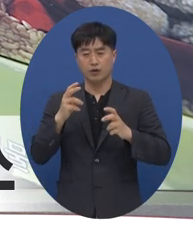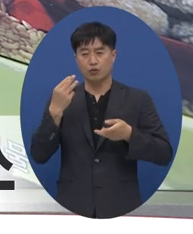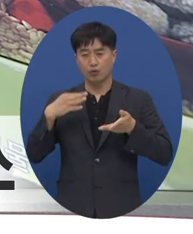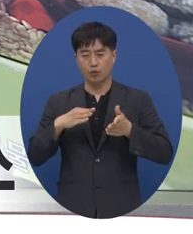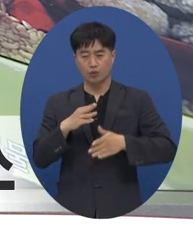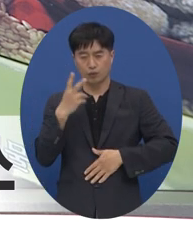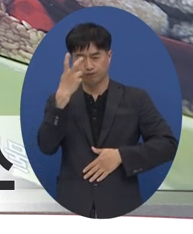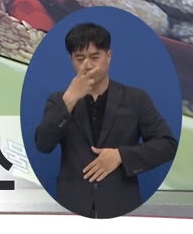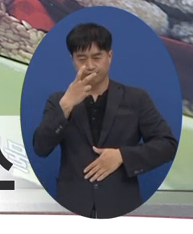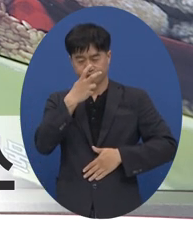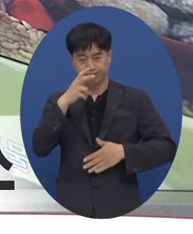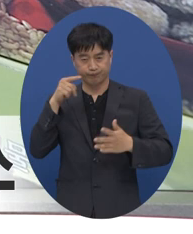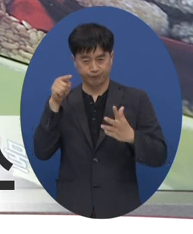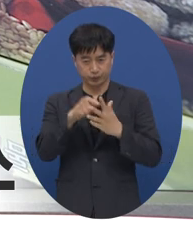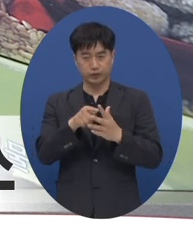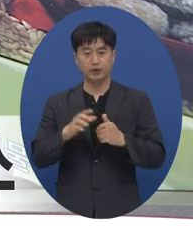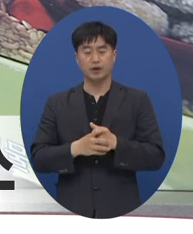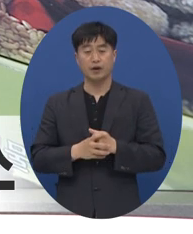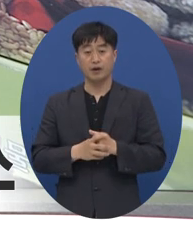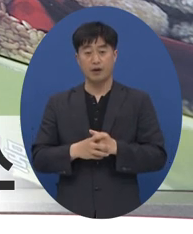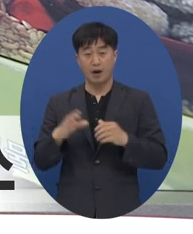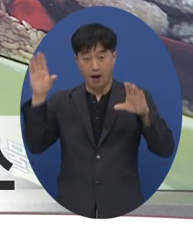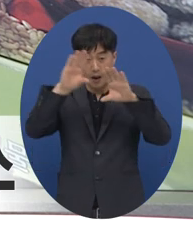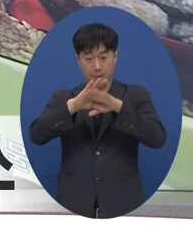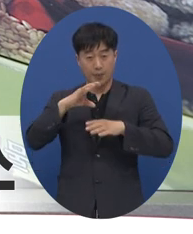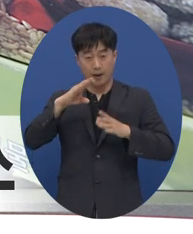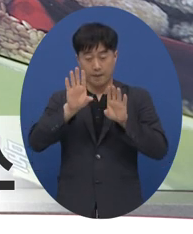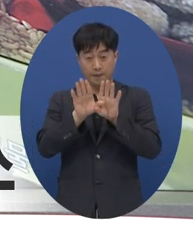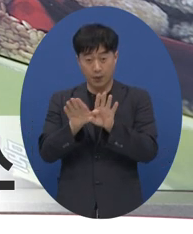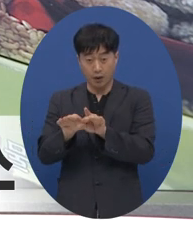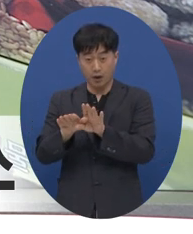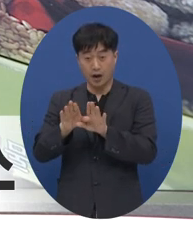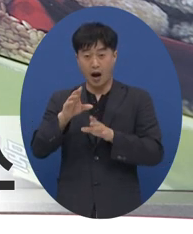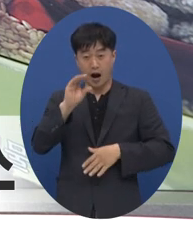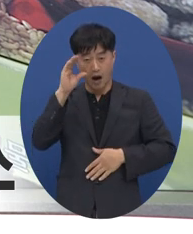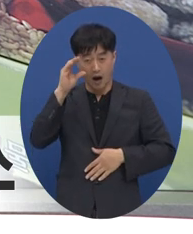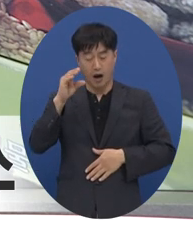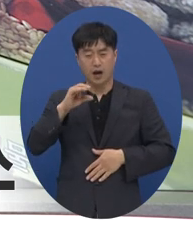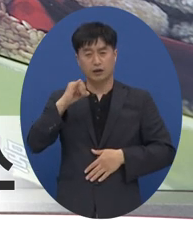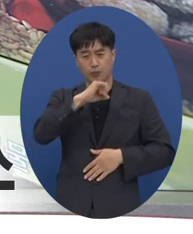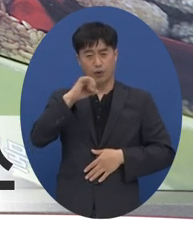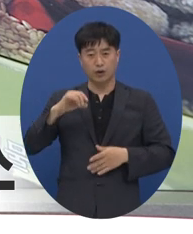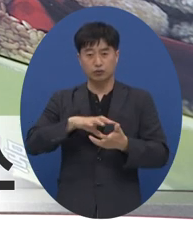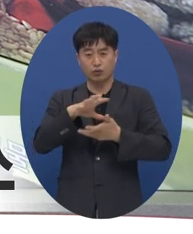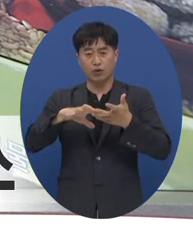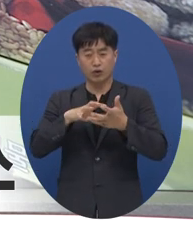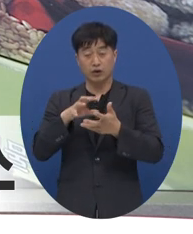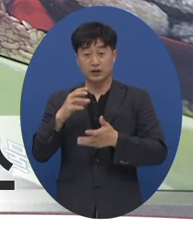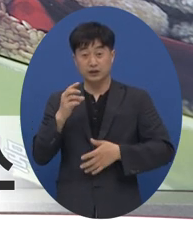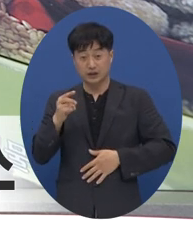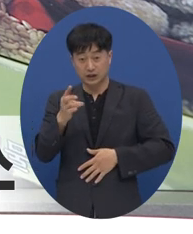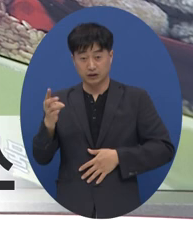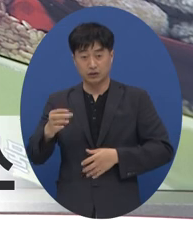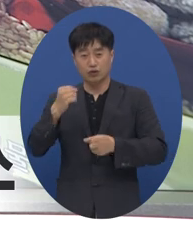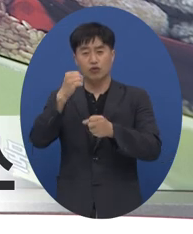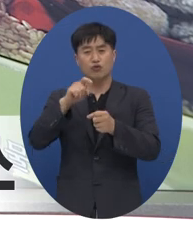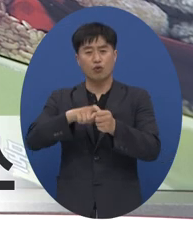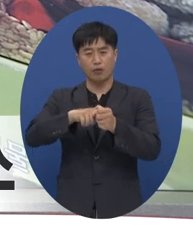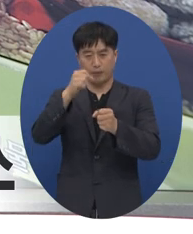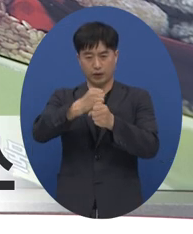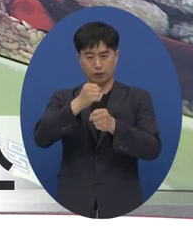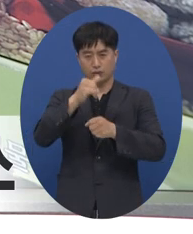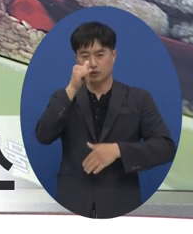수사망에 적발됐습니다. 나방의 알과 애벌레가 섞인 견과류로 떡을 만든 업소도 있었습니다. 현장 함께